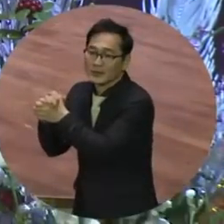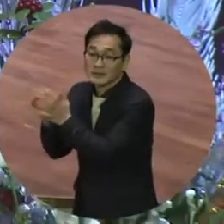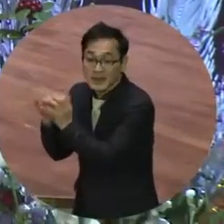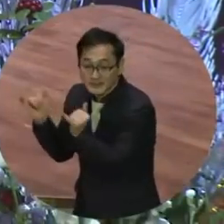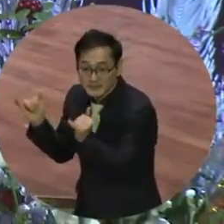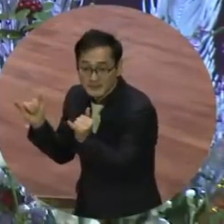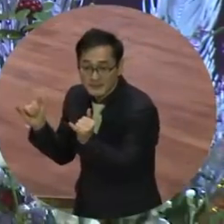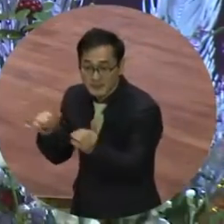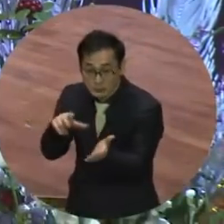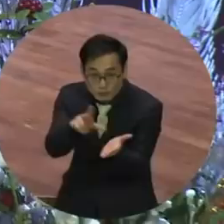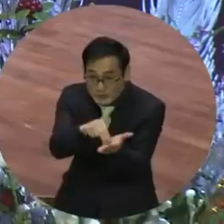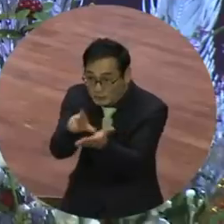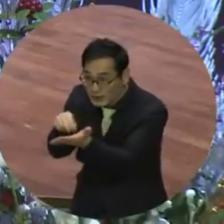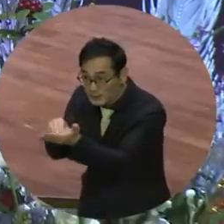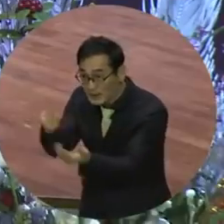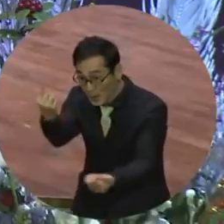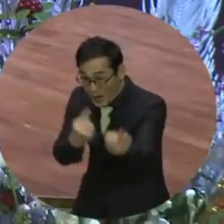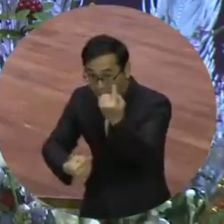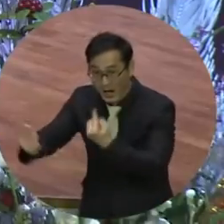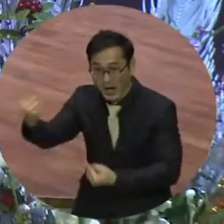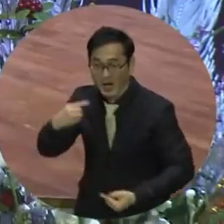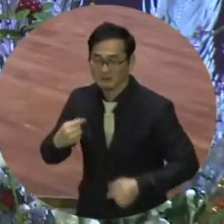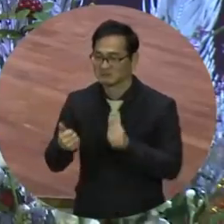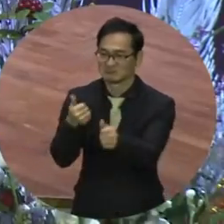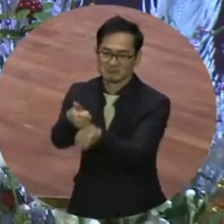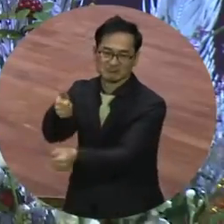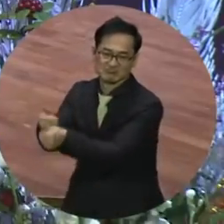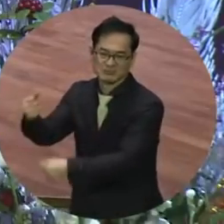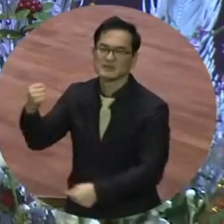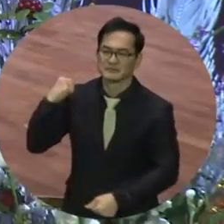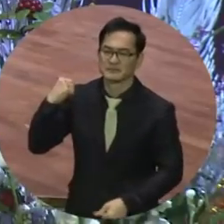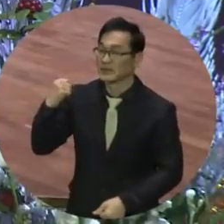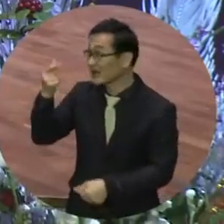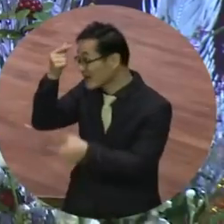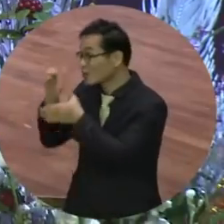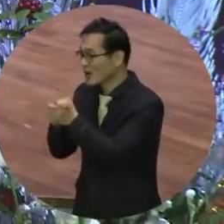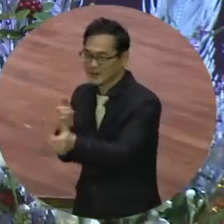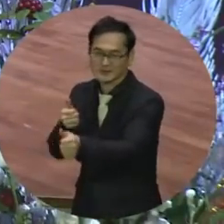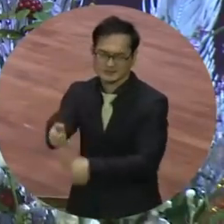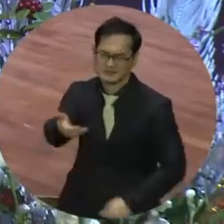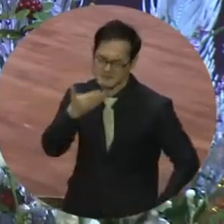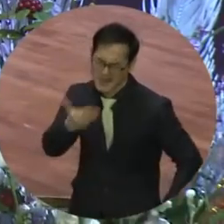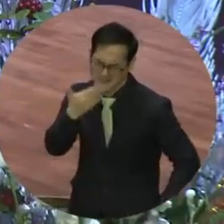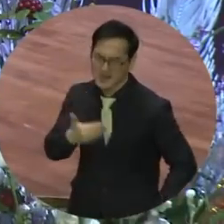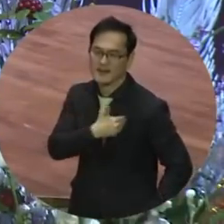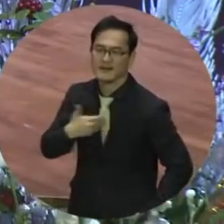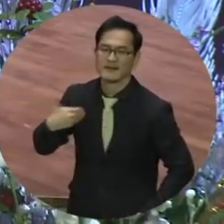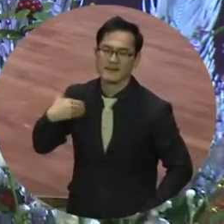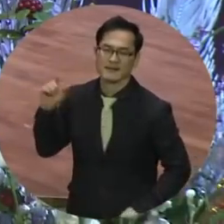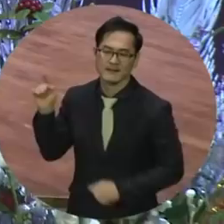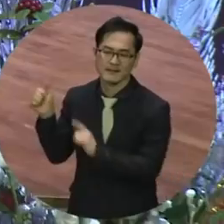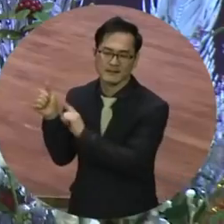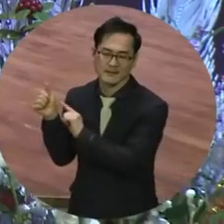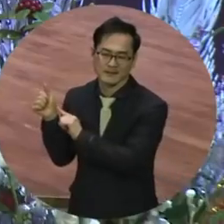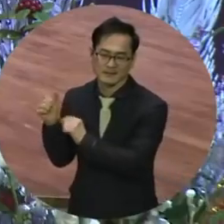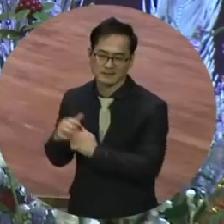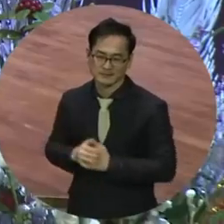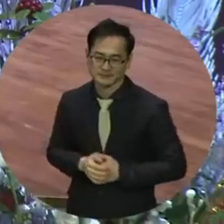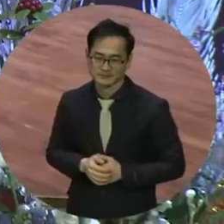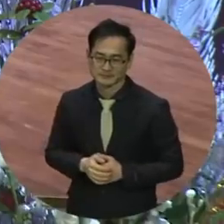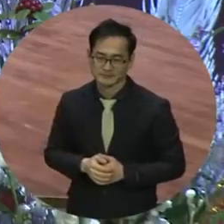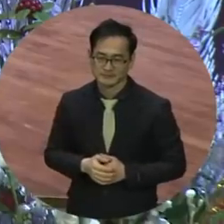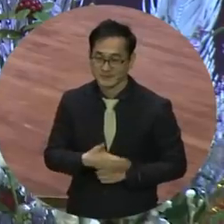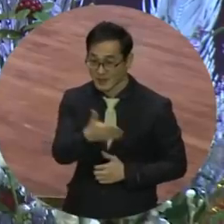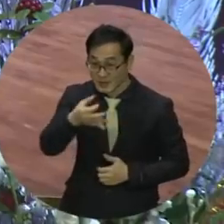문제, 사건 해결이 다릅니다. 영계자 성도 여러분, 특별히 직분 맡은 분들 오늘부터 기도